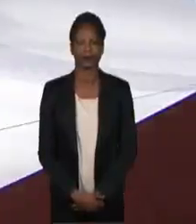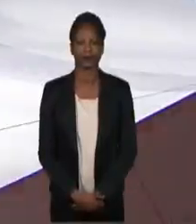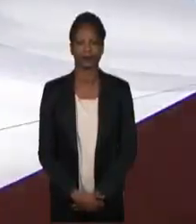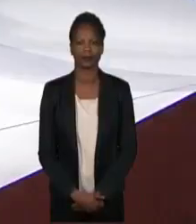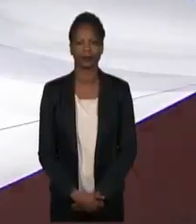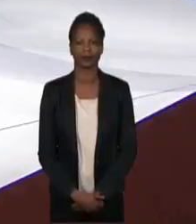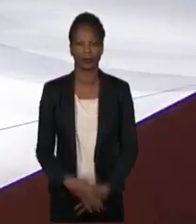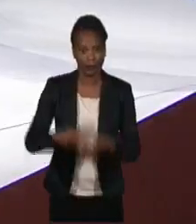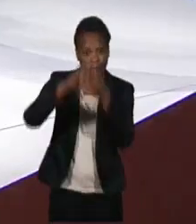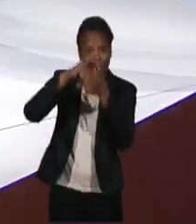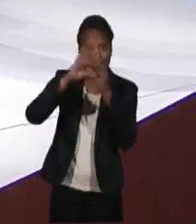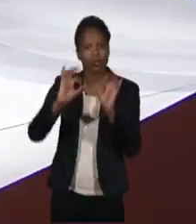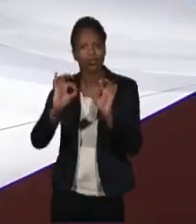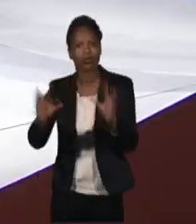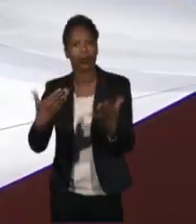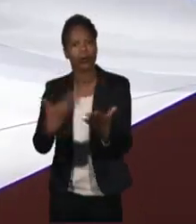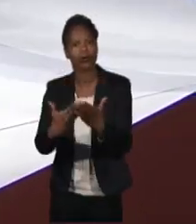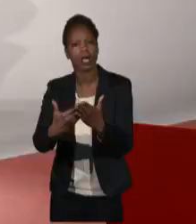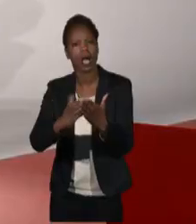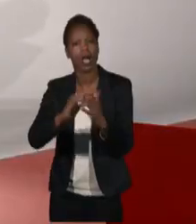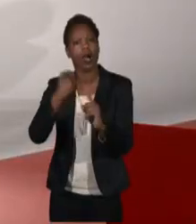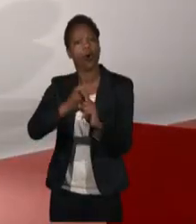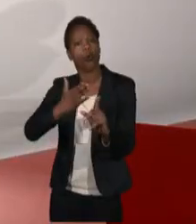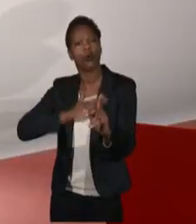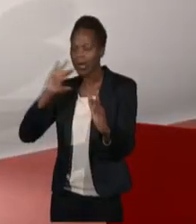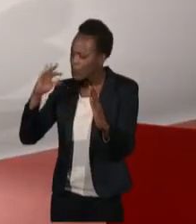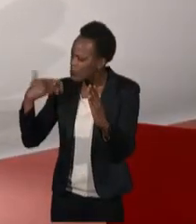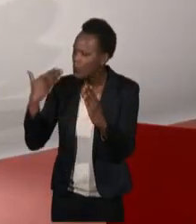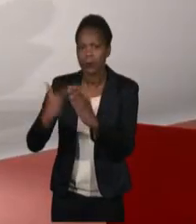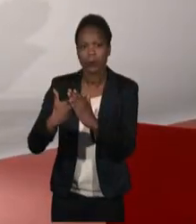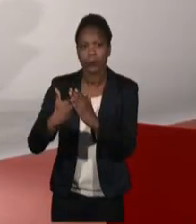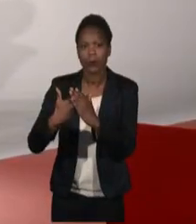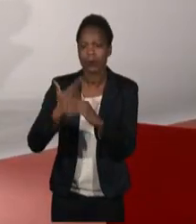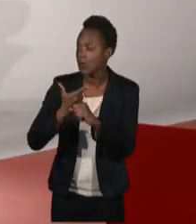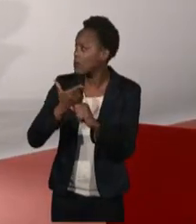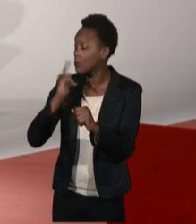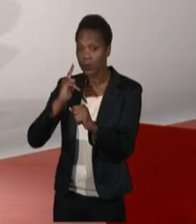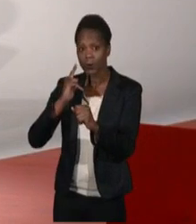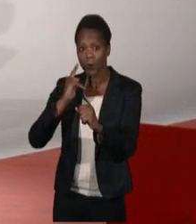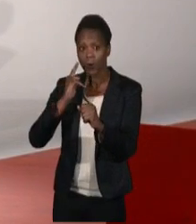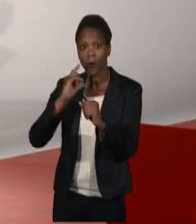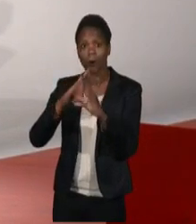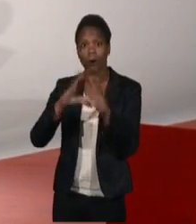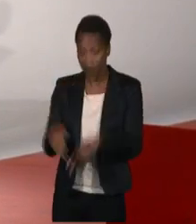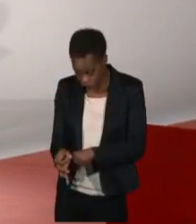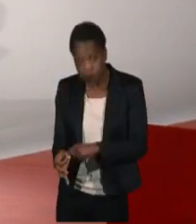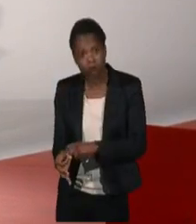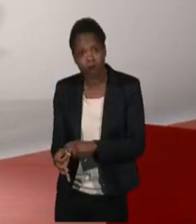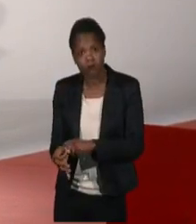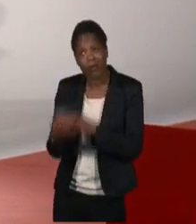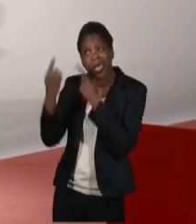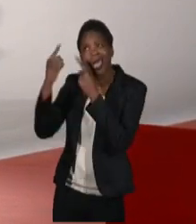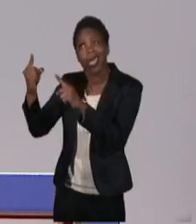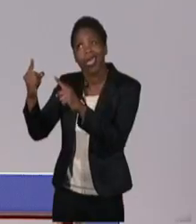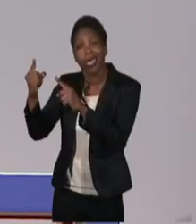La laïcité est mon combat depuis toujours. Il y a 12 ans, nous n'étions que quelques-uns à réclamer l'interdiction de la